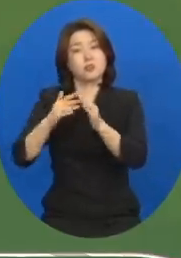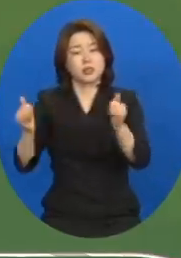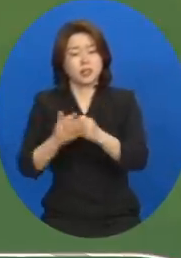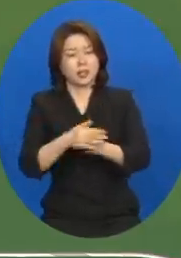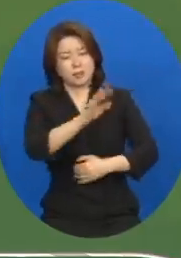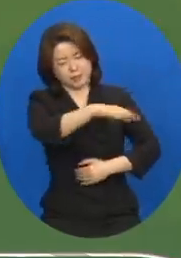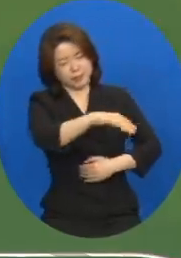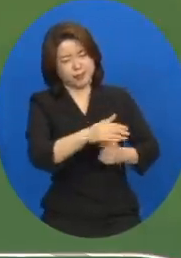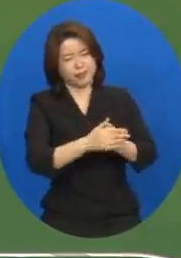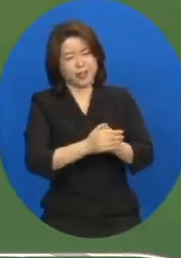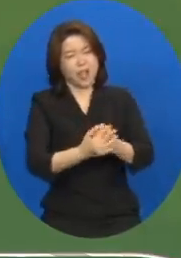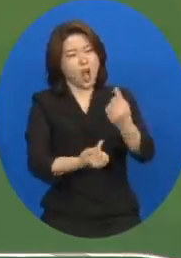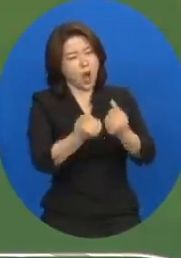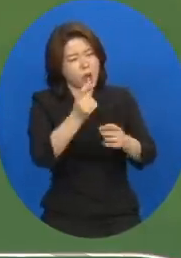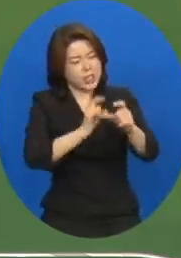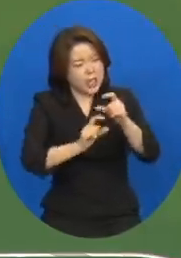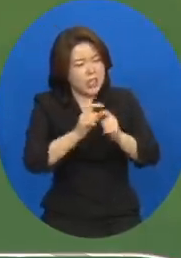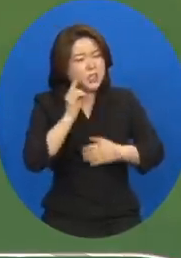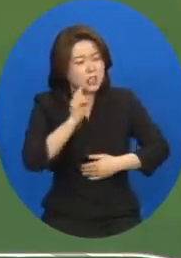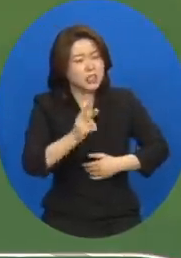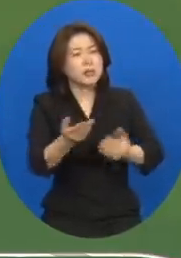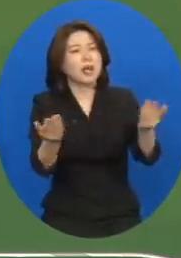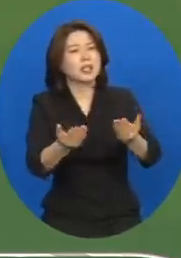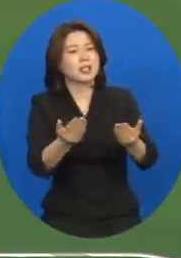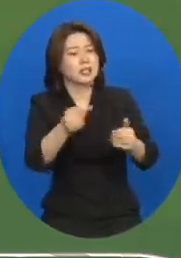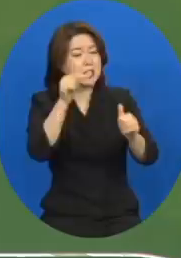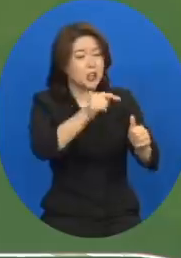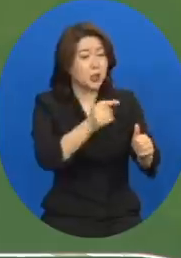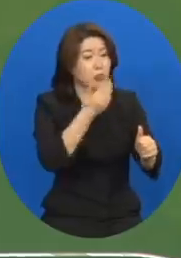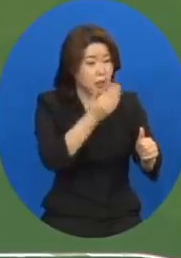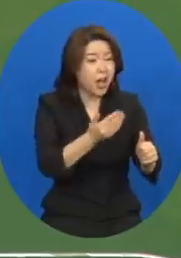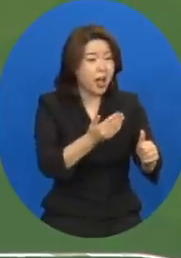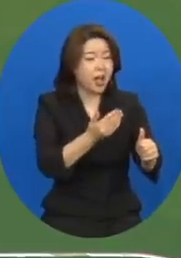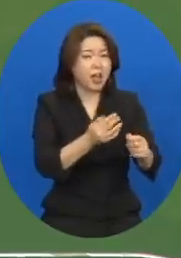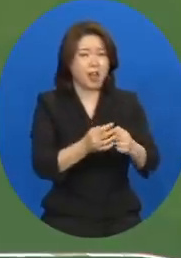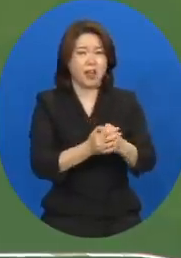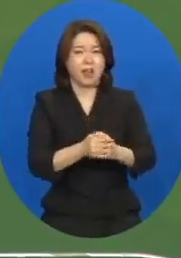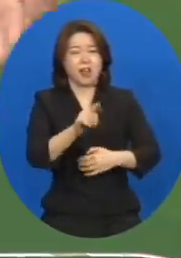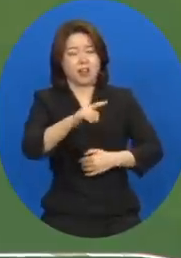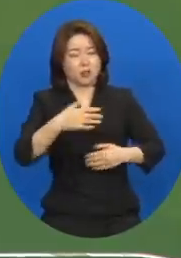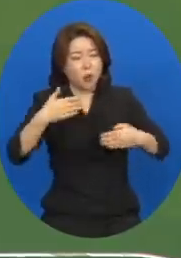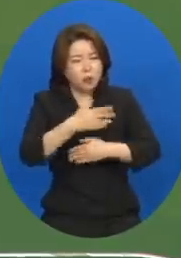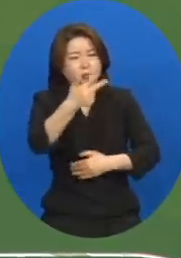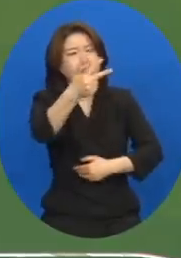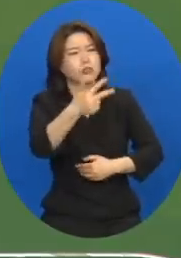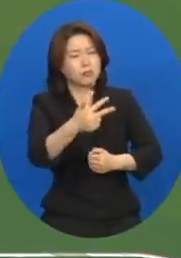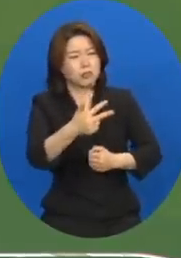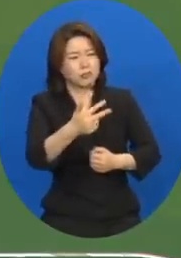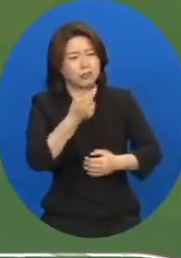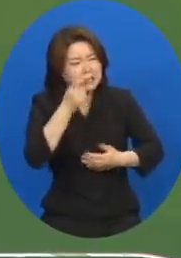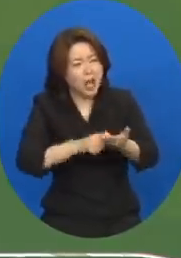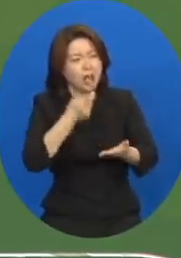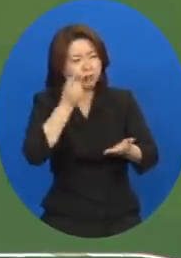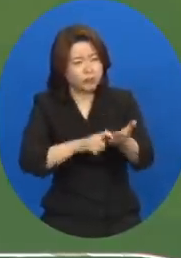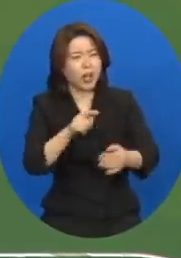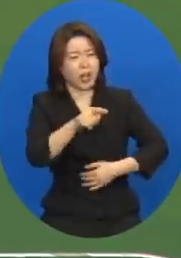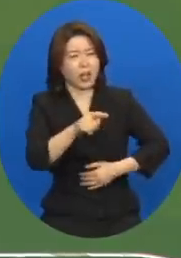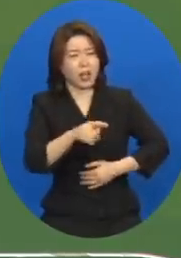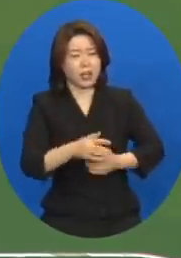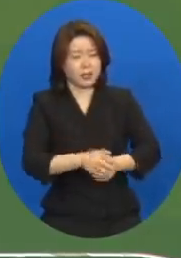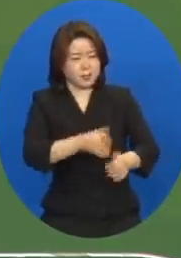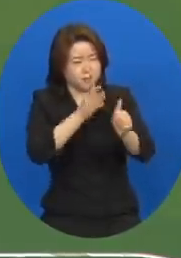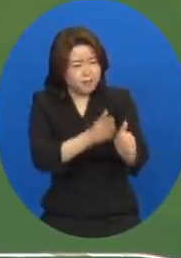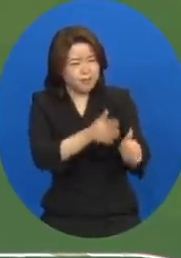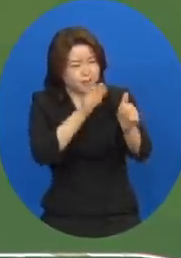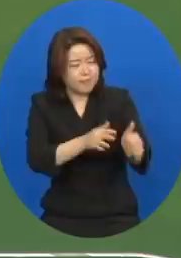그보다 더한 일도 하라고 해도 할 거 아니겠습니까? 아, 그거 목욕 일곱 번 못 하겠습니까? 겨우